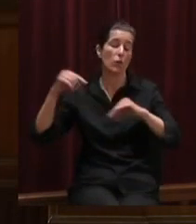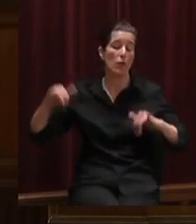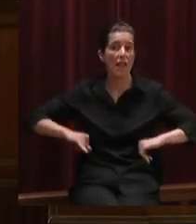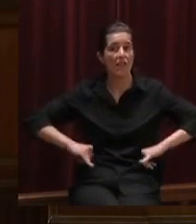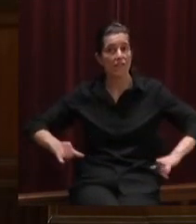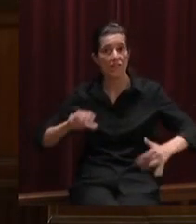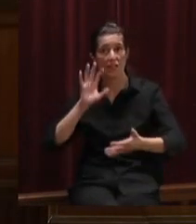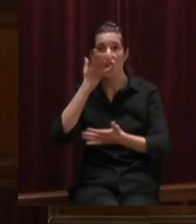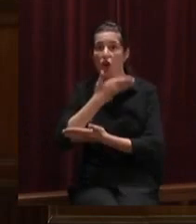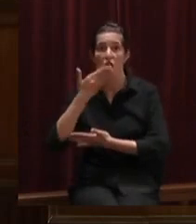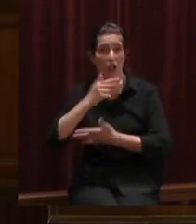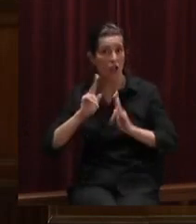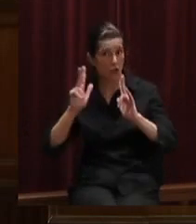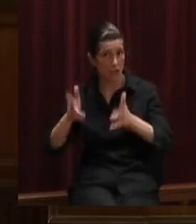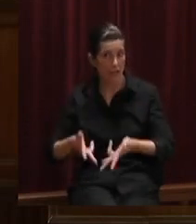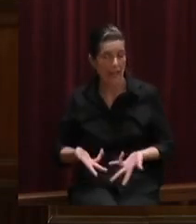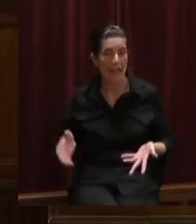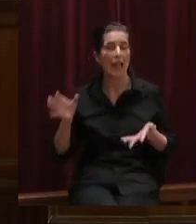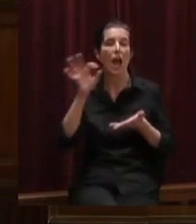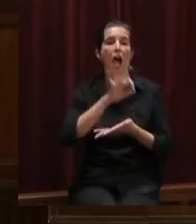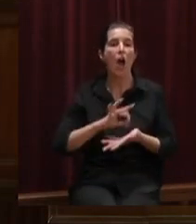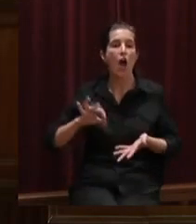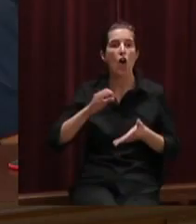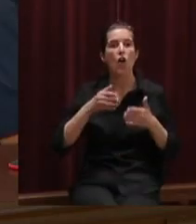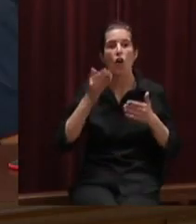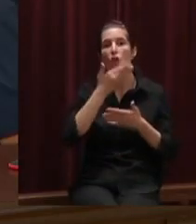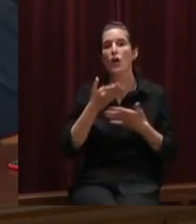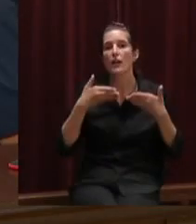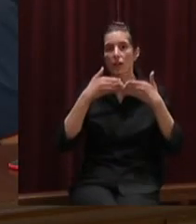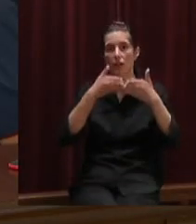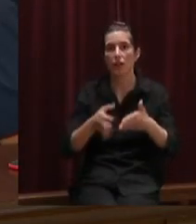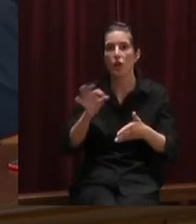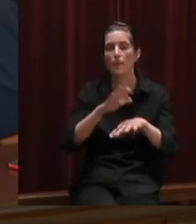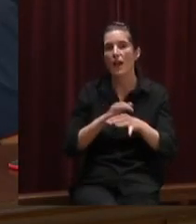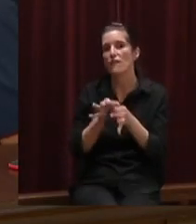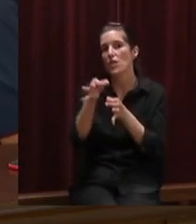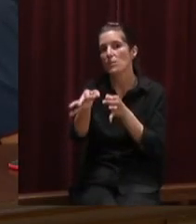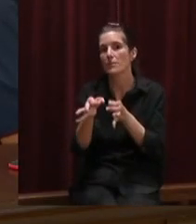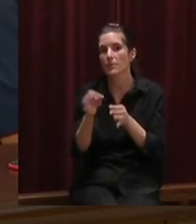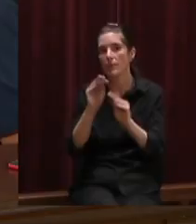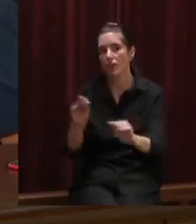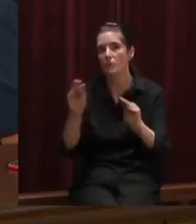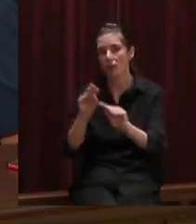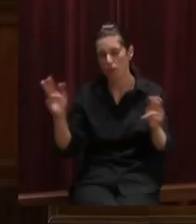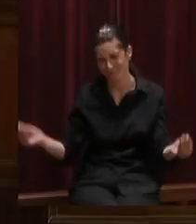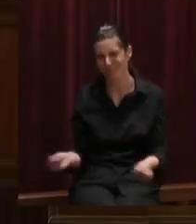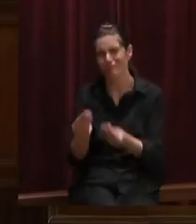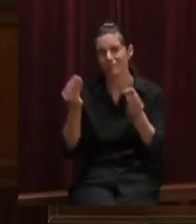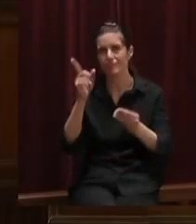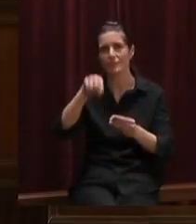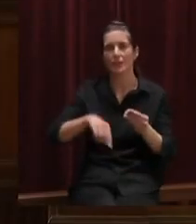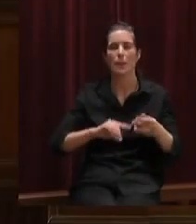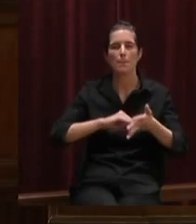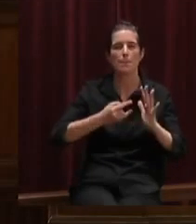els instituts nàutics ja començats i per millorar l'oferta formativa a Formentera. També cal elaborar un pla integral per